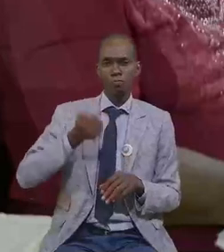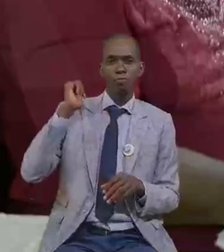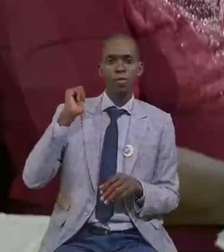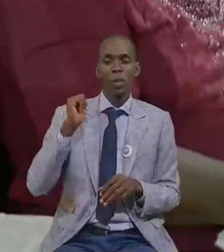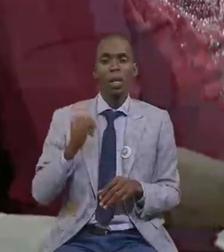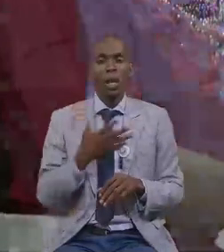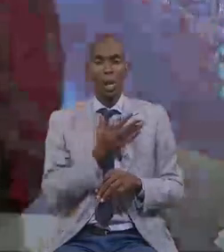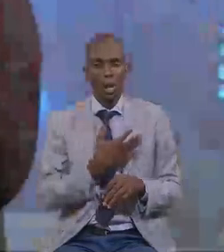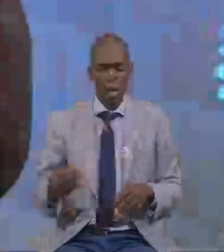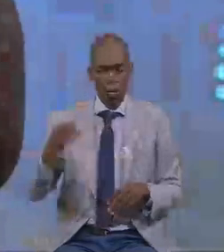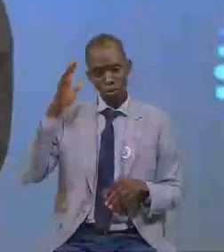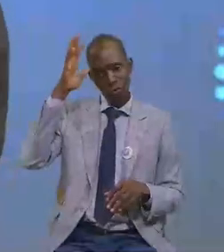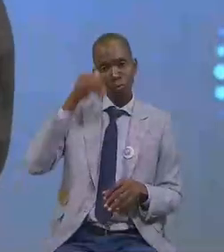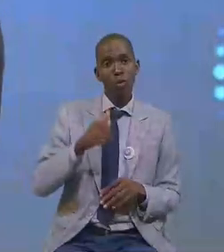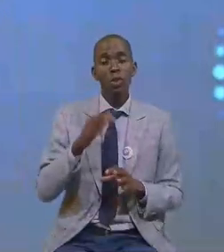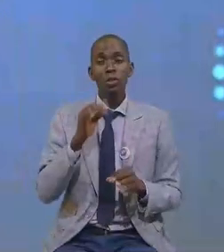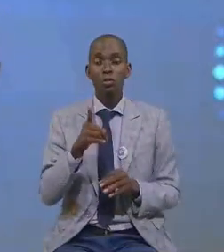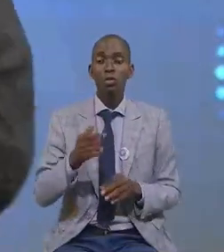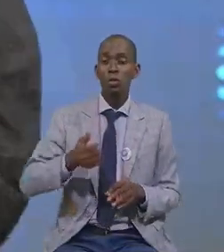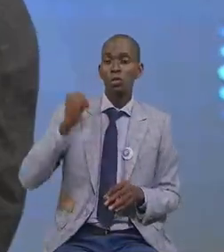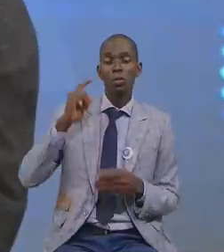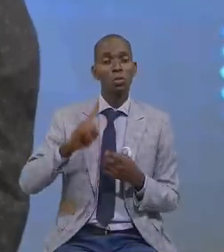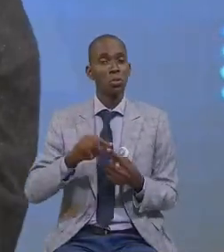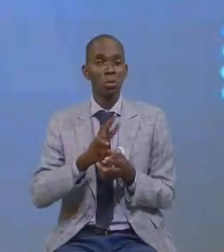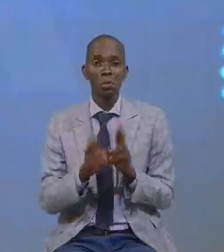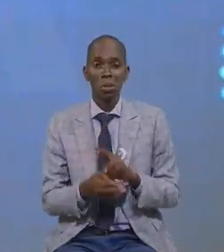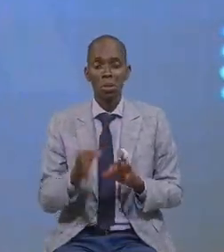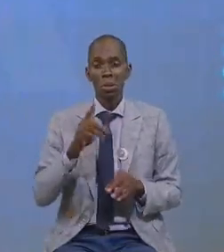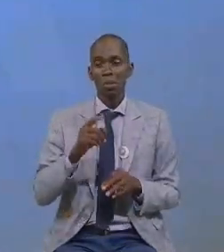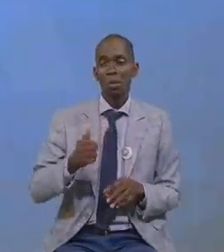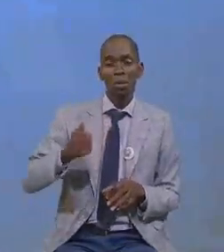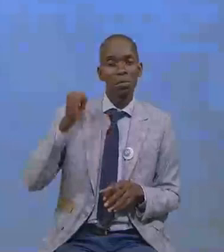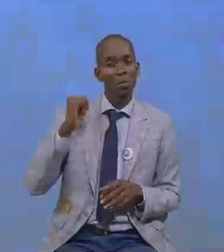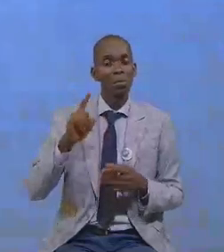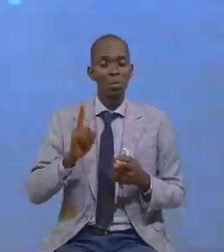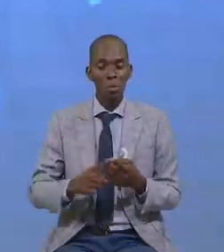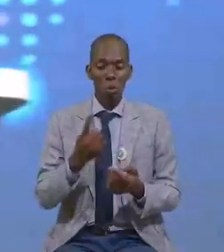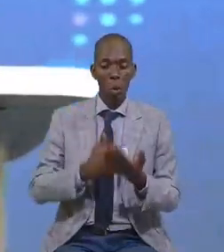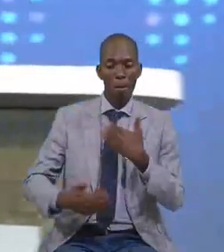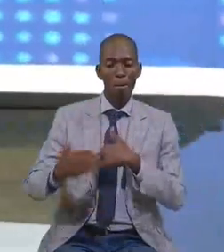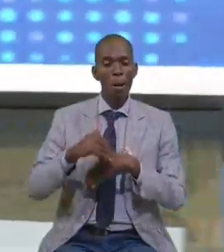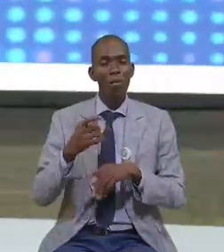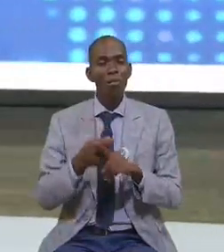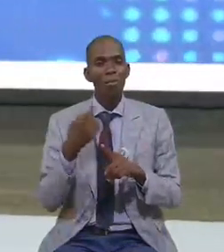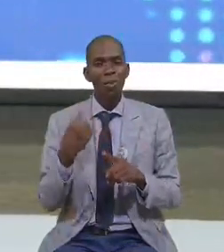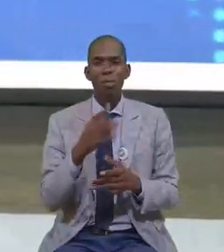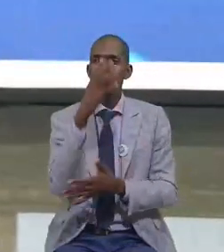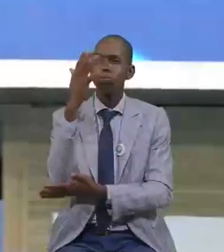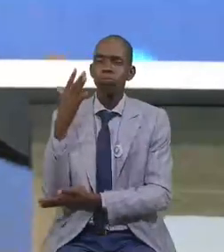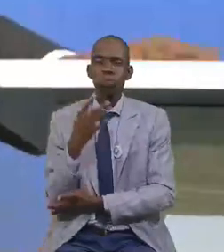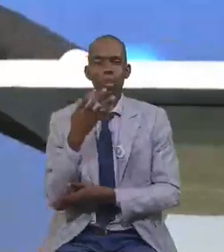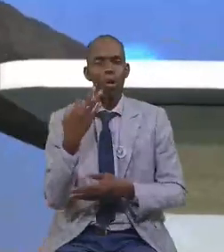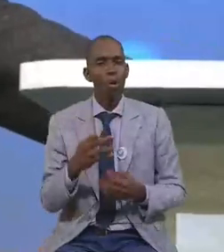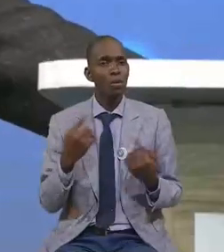êtes rebelle, si vous refusez de vous repentir, si vous refusez de quitter le